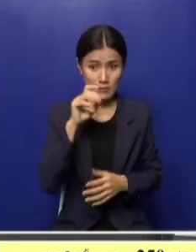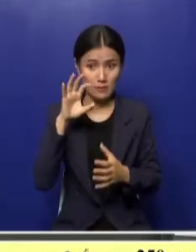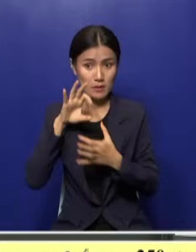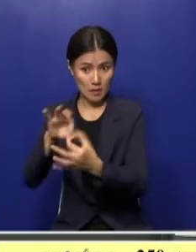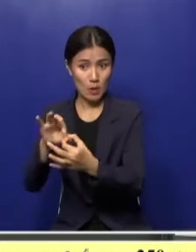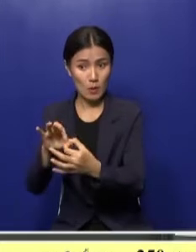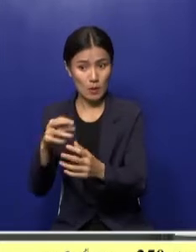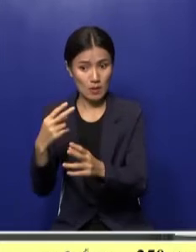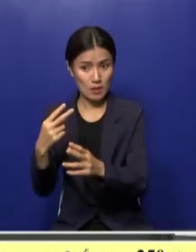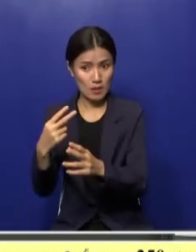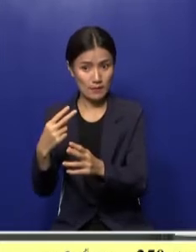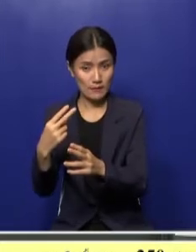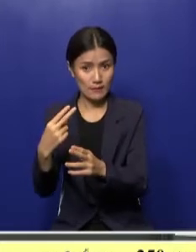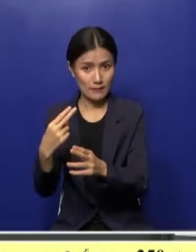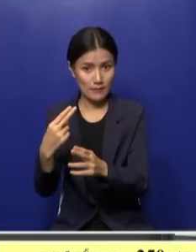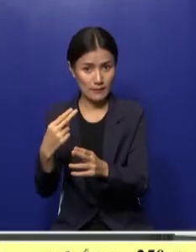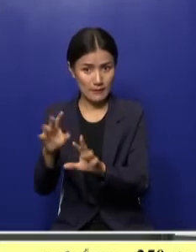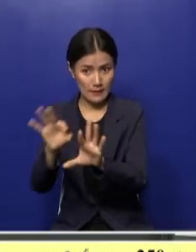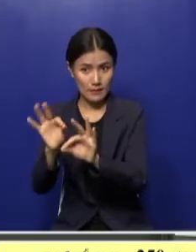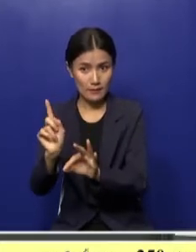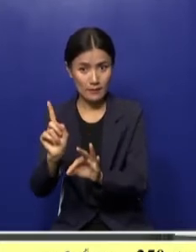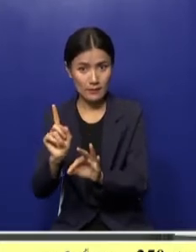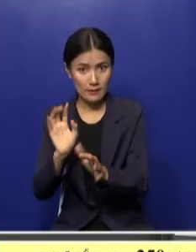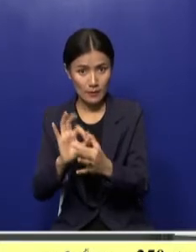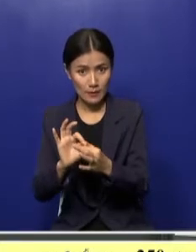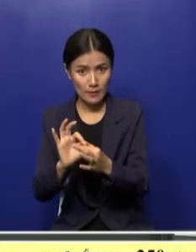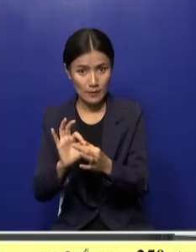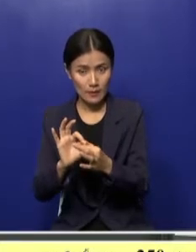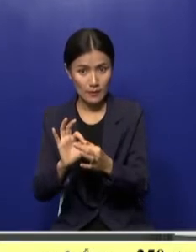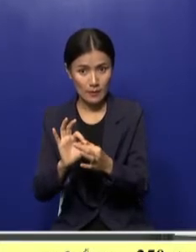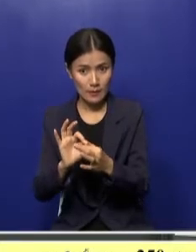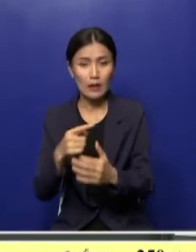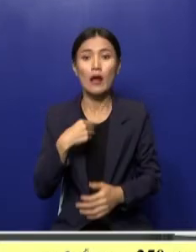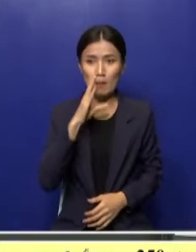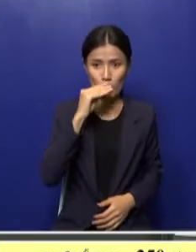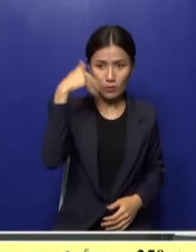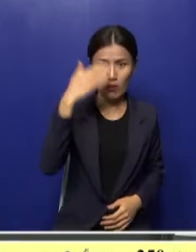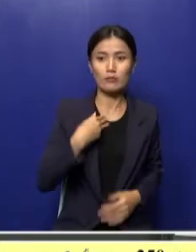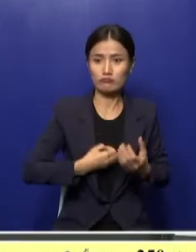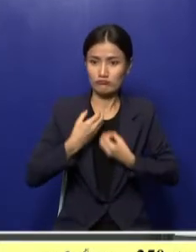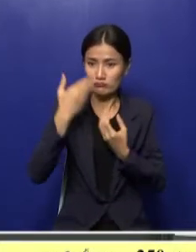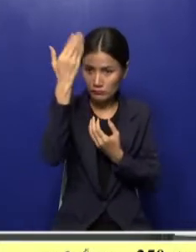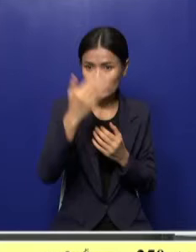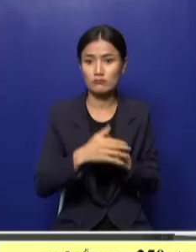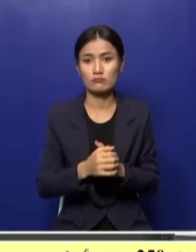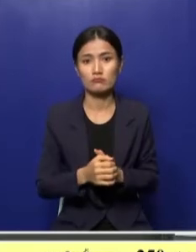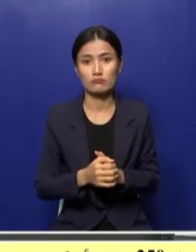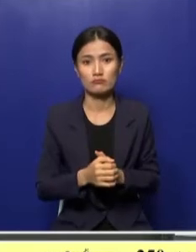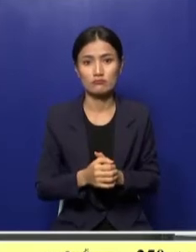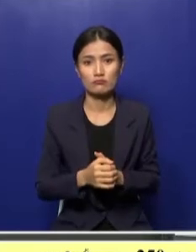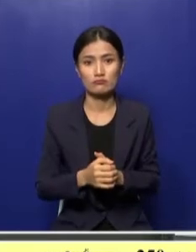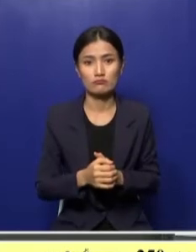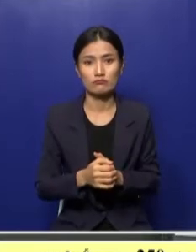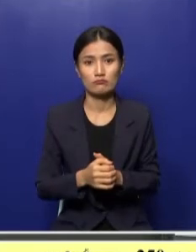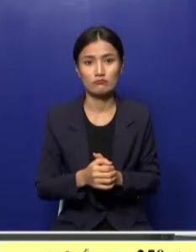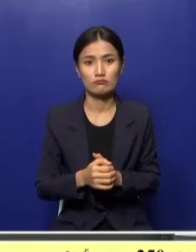เกี่ยวข้องโดยตรงครับหรือท่านก็คงจะที่ไปก่อนอะไรนะเกี่ยวข้องโดยตรงว่ากับการตั้ง